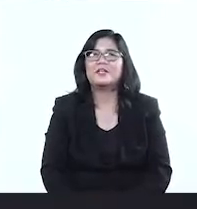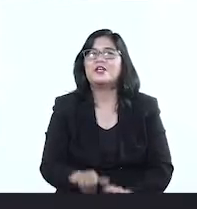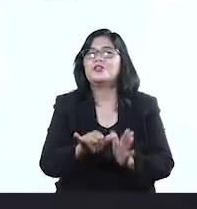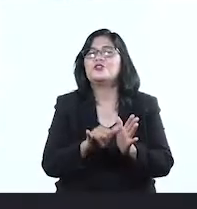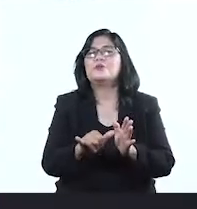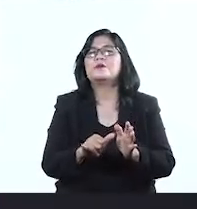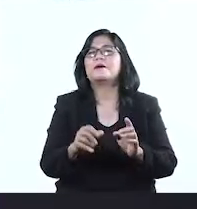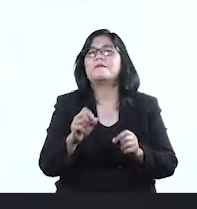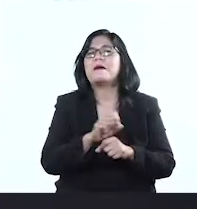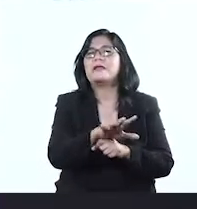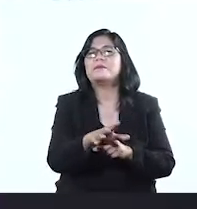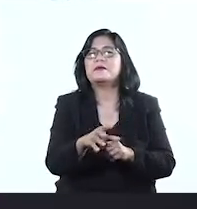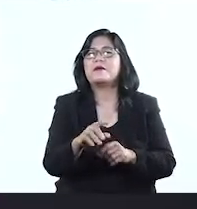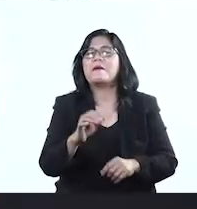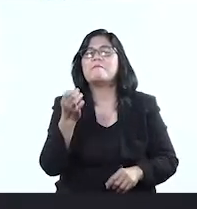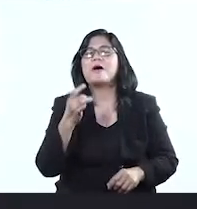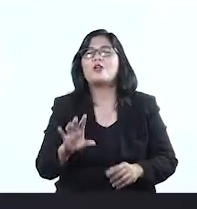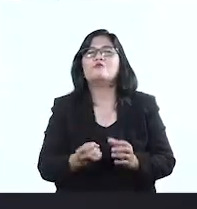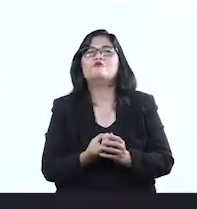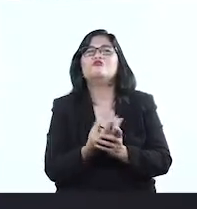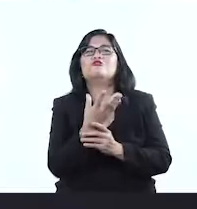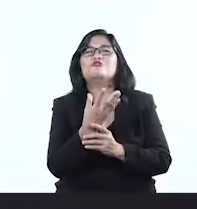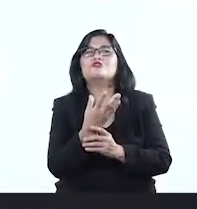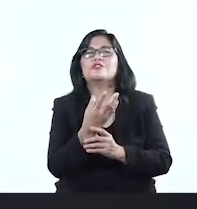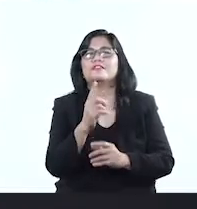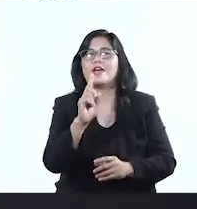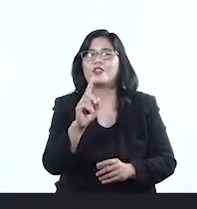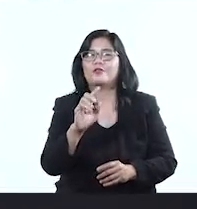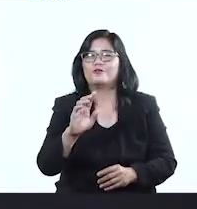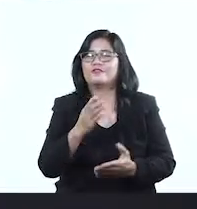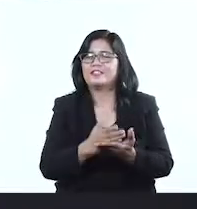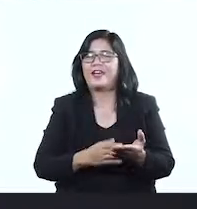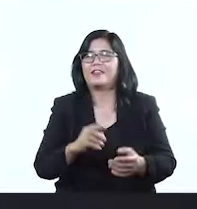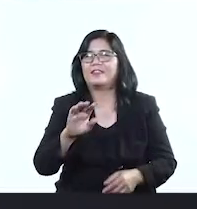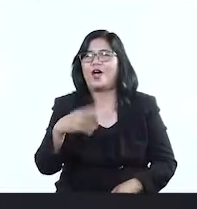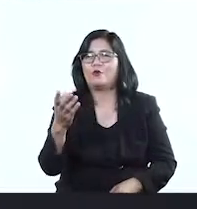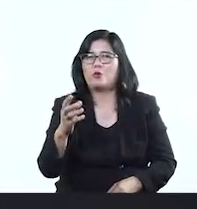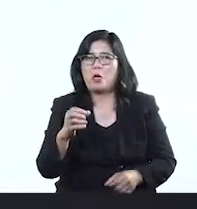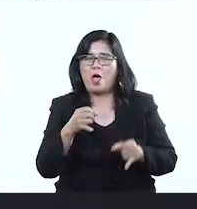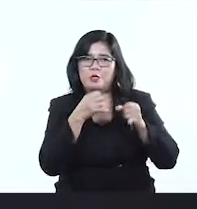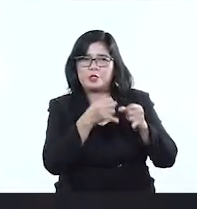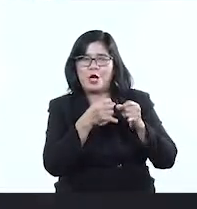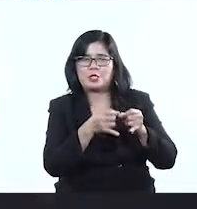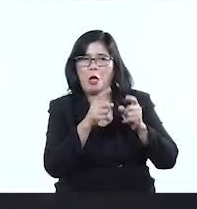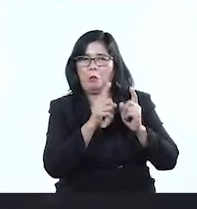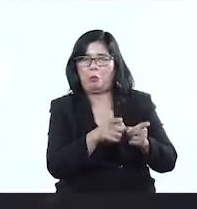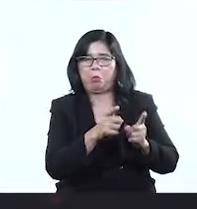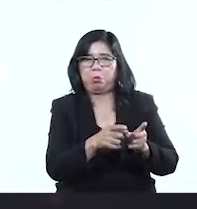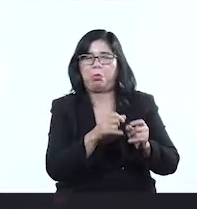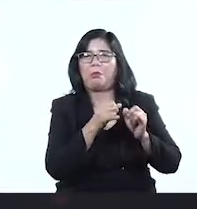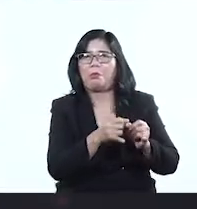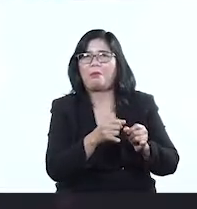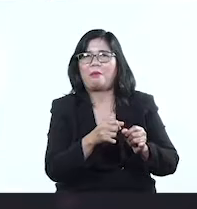youtuber yang baru muncul satu setengah tahun terakhir ini lalu kerjaan menyerang hamba tuanku Saya beri nama youtuber pandemi